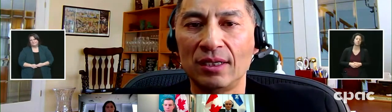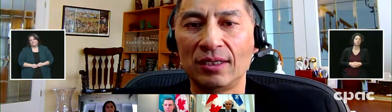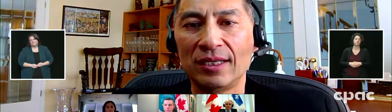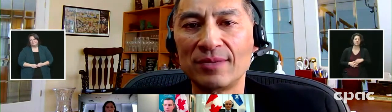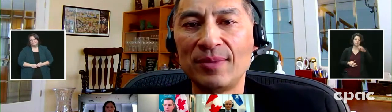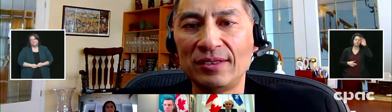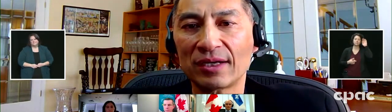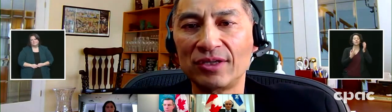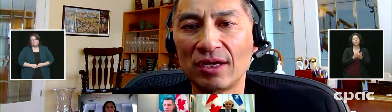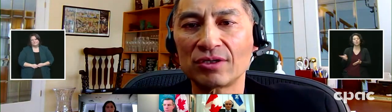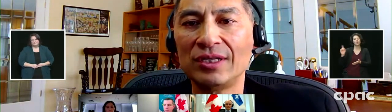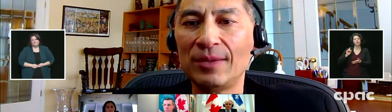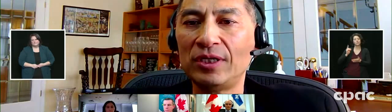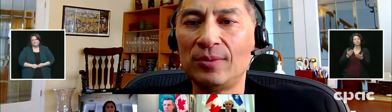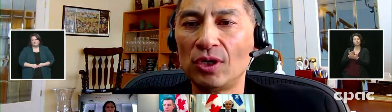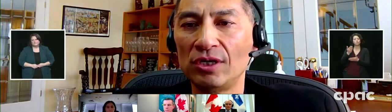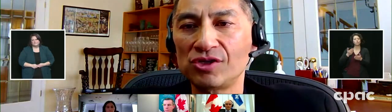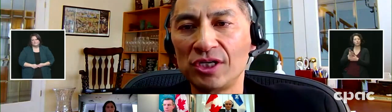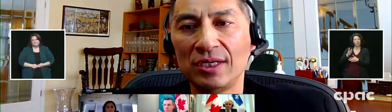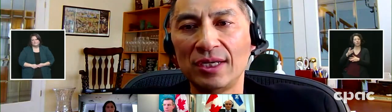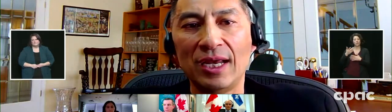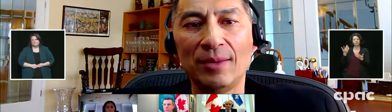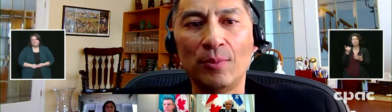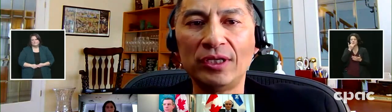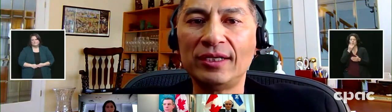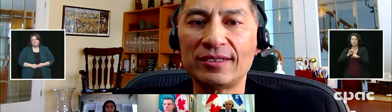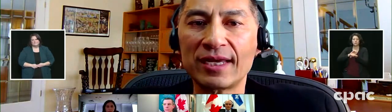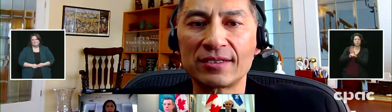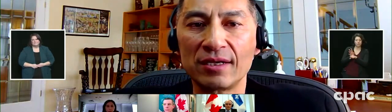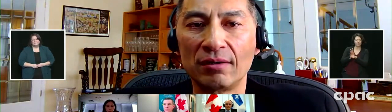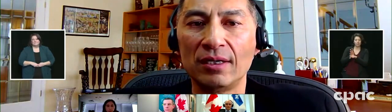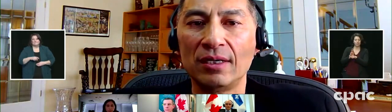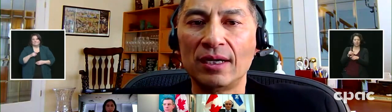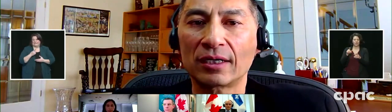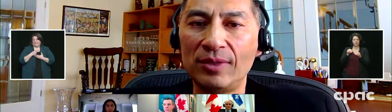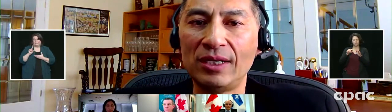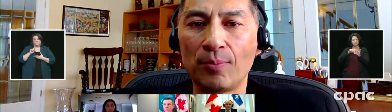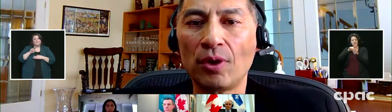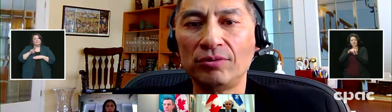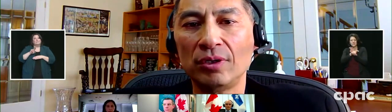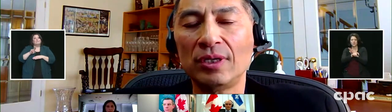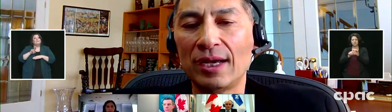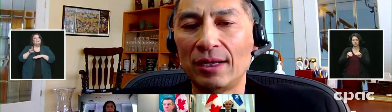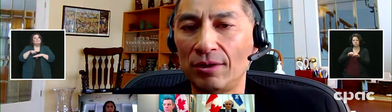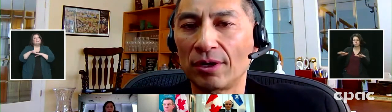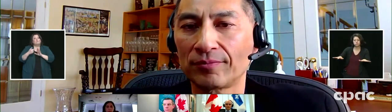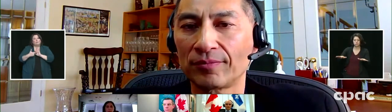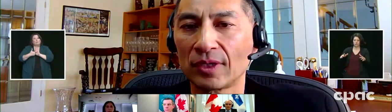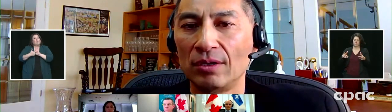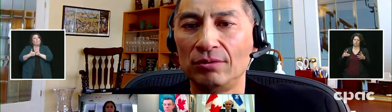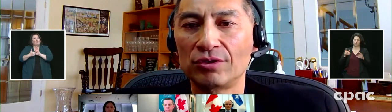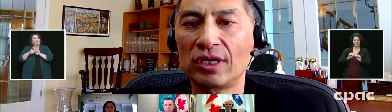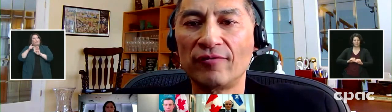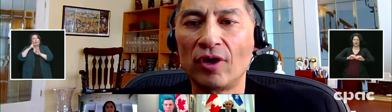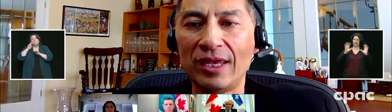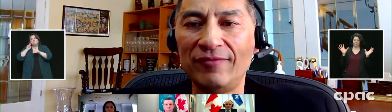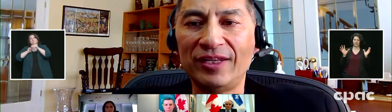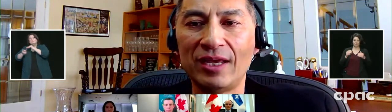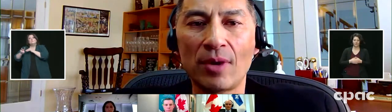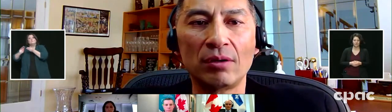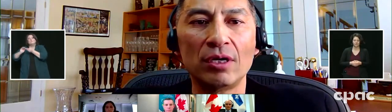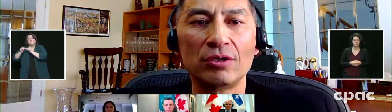nationale de la semaine dernière sur l'épidémiologie et la modélisation a remis les pendules à l'heure. Nous en